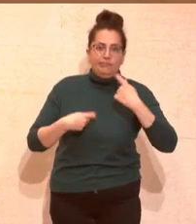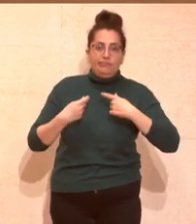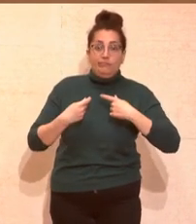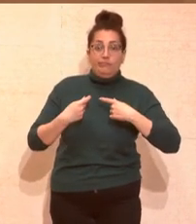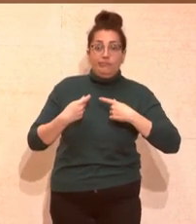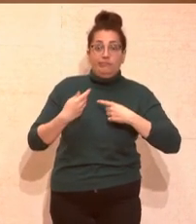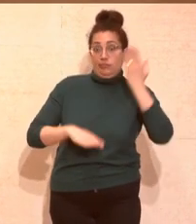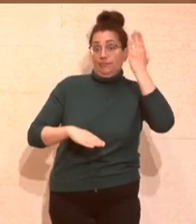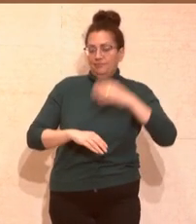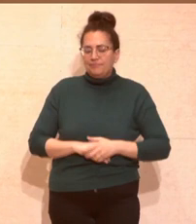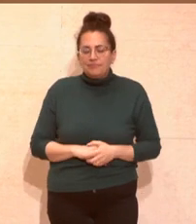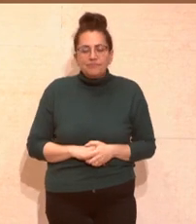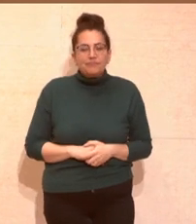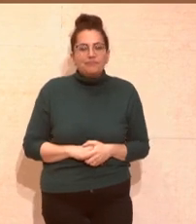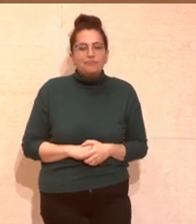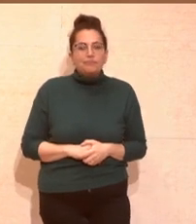Merci.